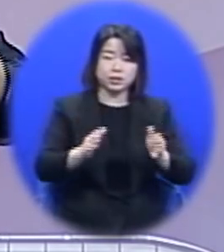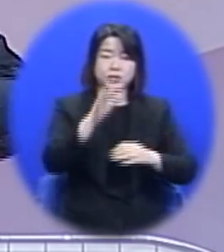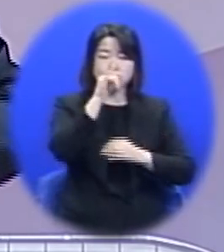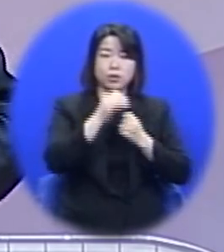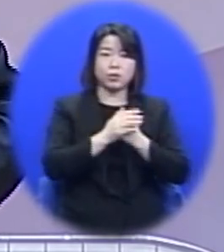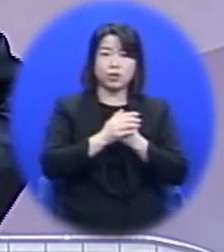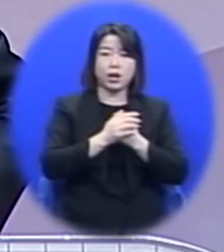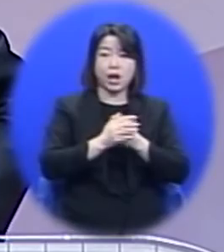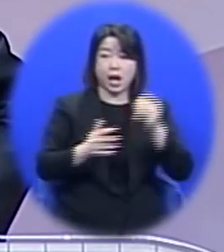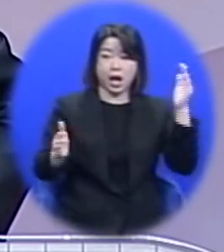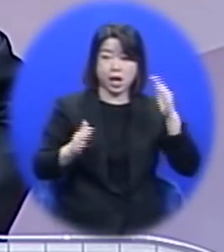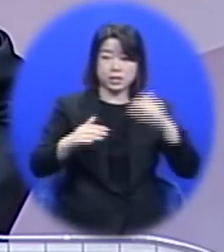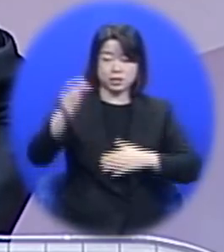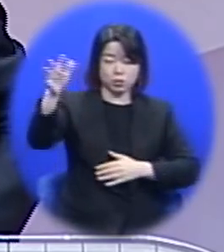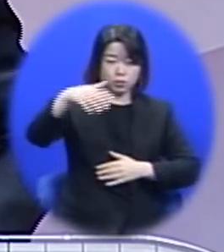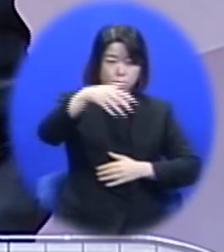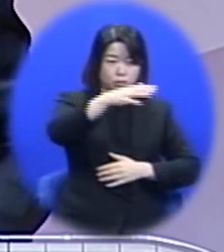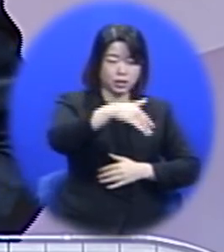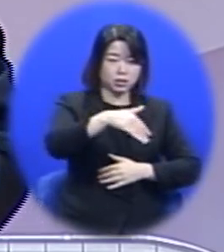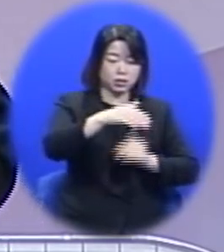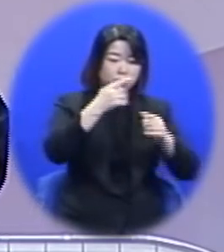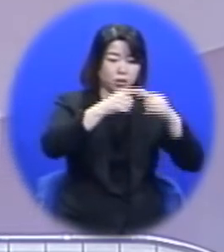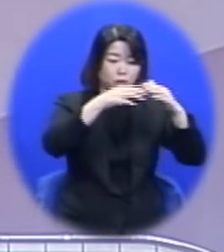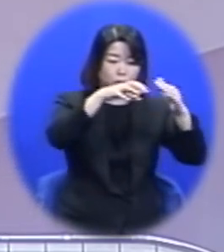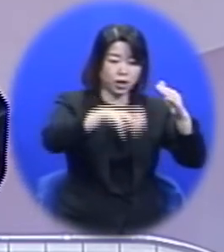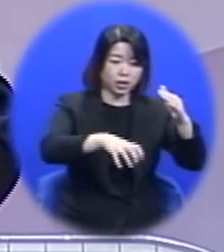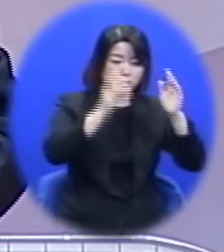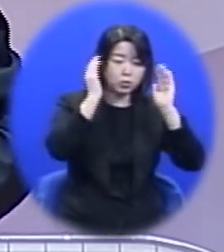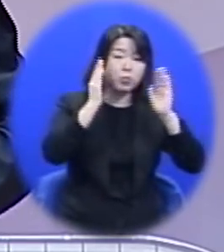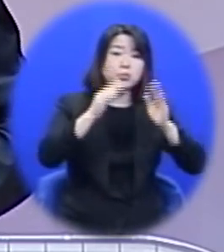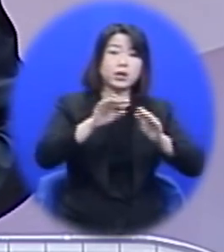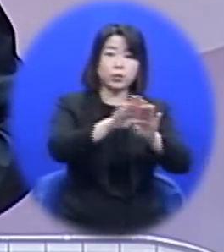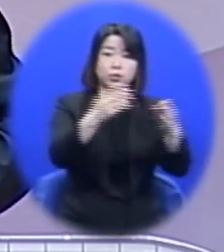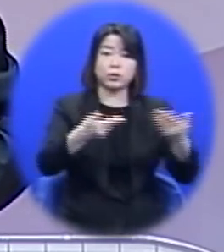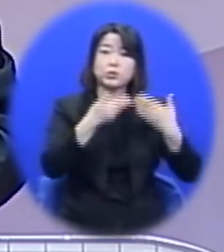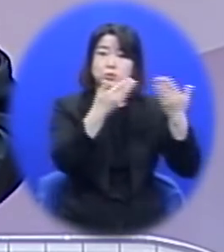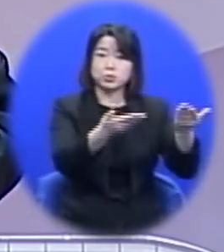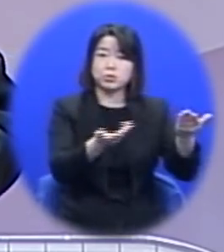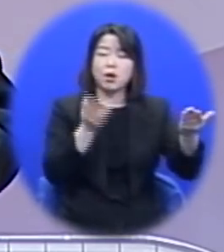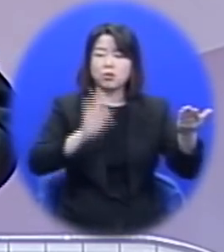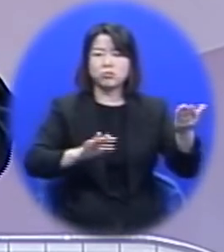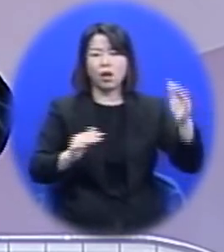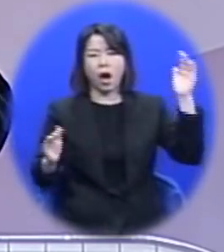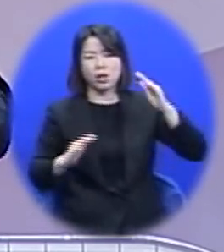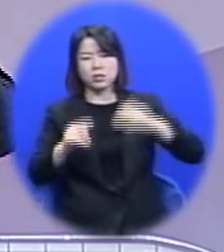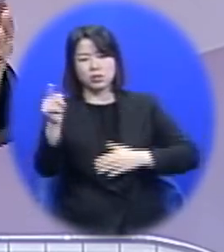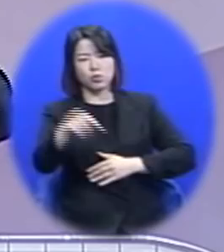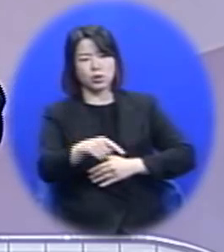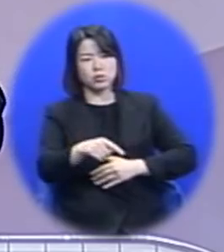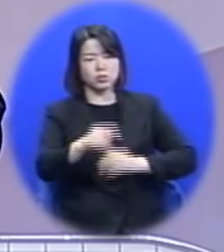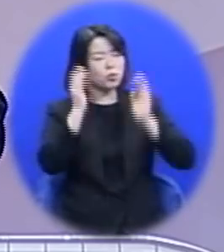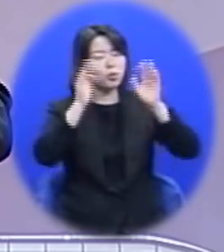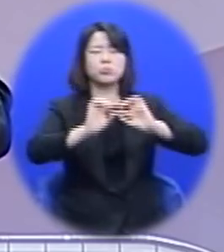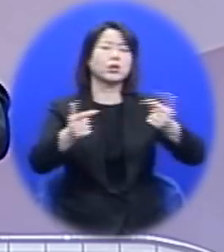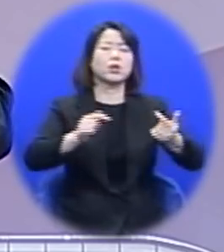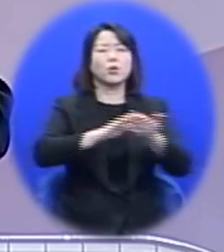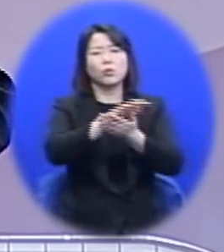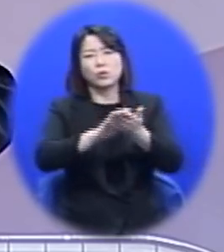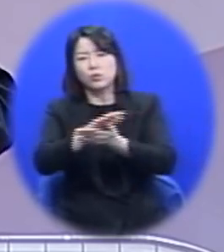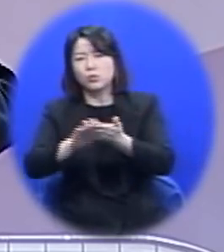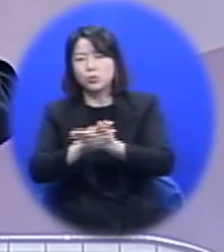교회 와서 공부하라고. 그런데 가만히 보니까 아이들이 교회 와서 공부는 안 하고 그냥 놀기만 하고